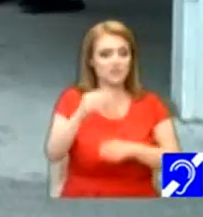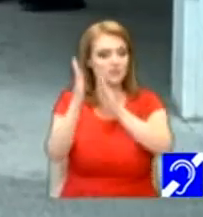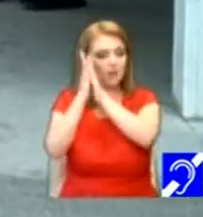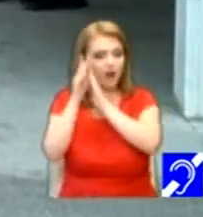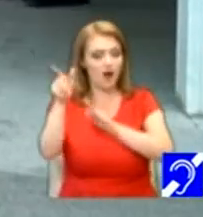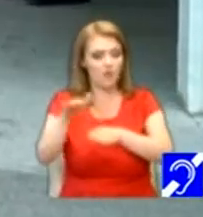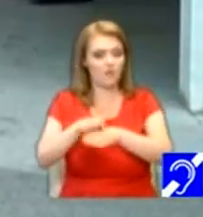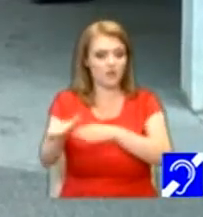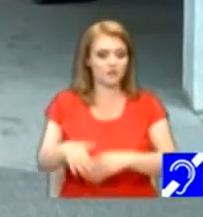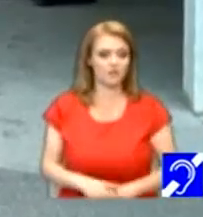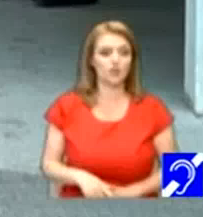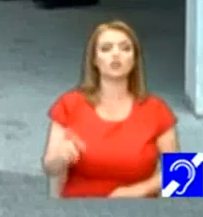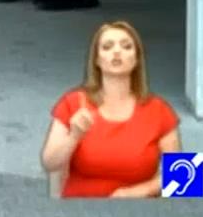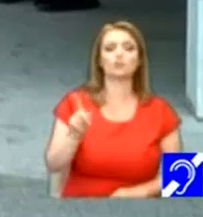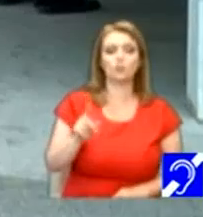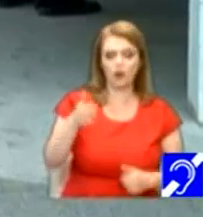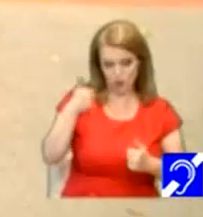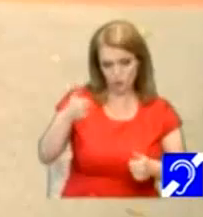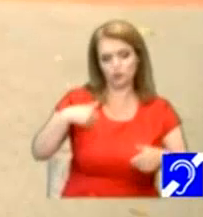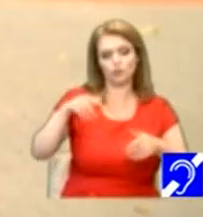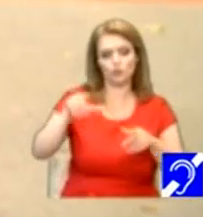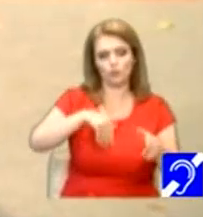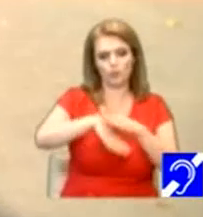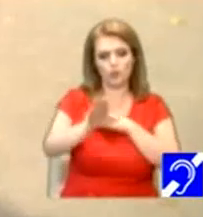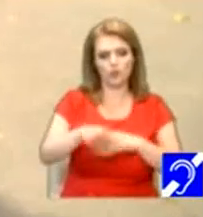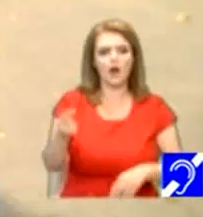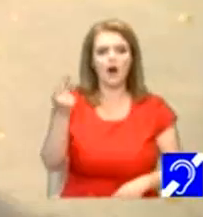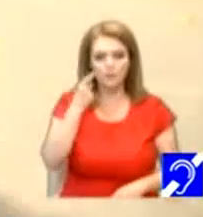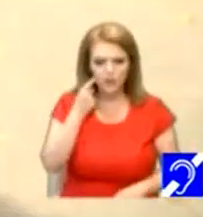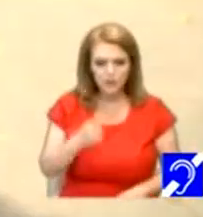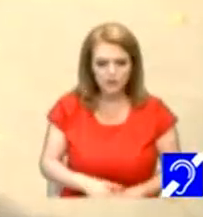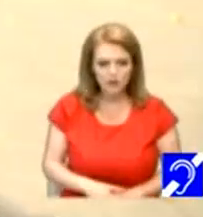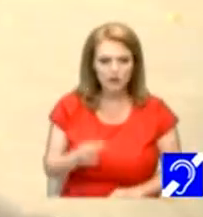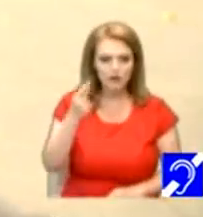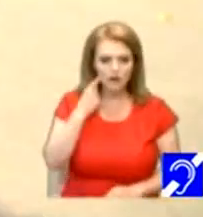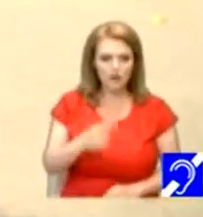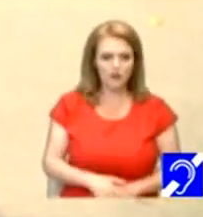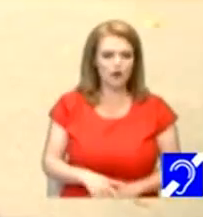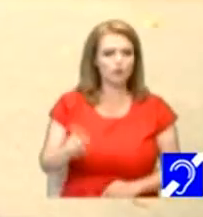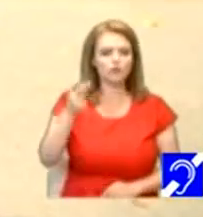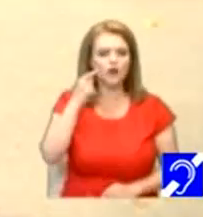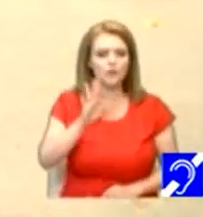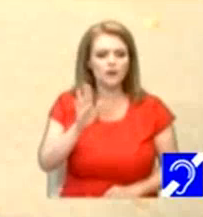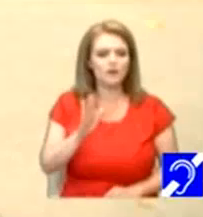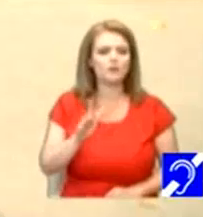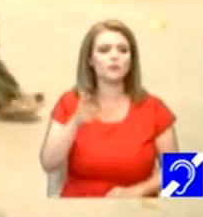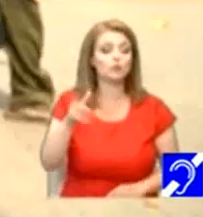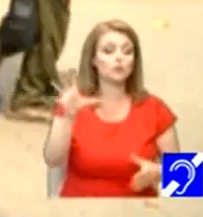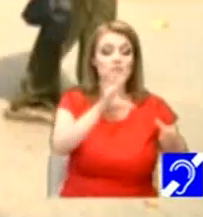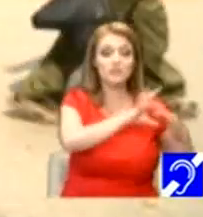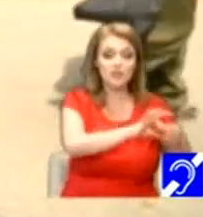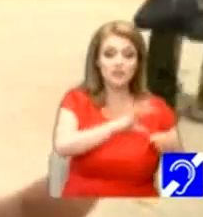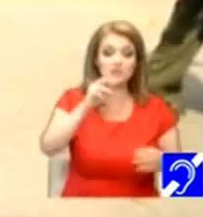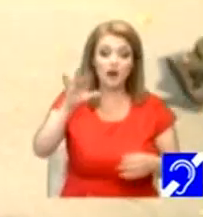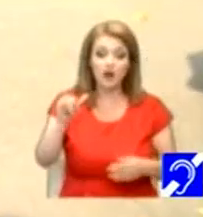Noi știu. Și slavă Богу, обижен, они не в том, что обижен, потому что он связался с